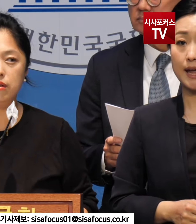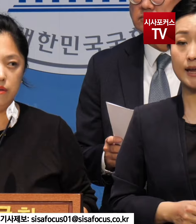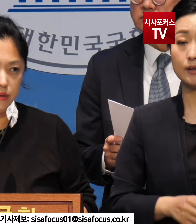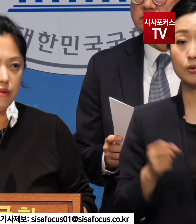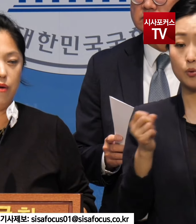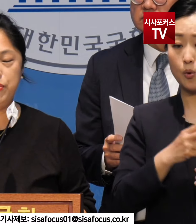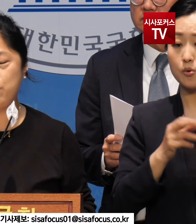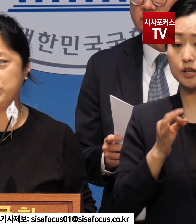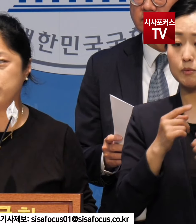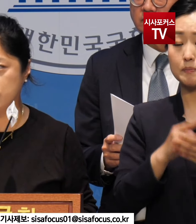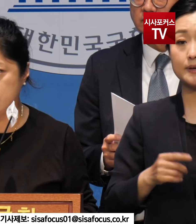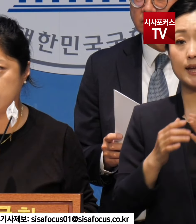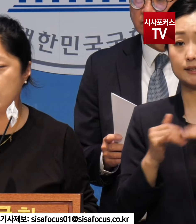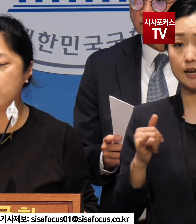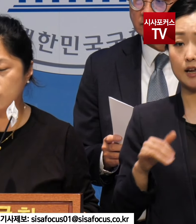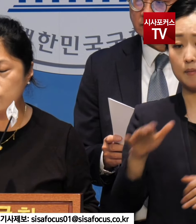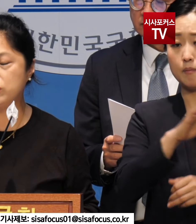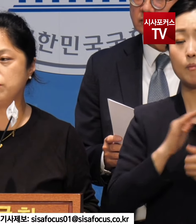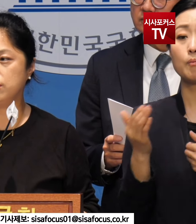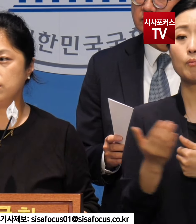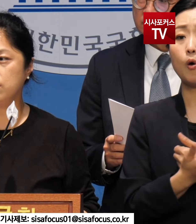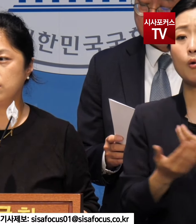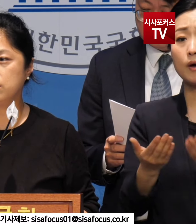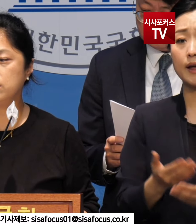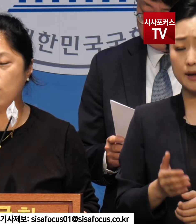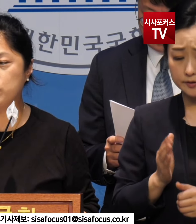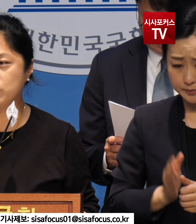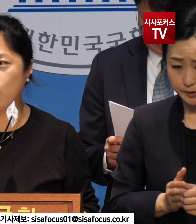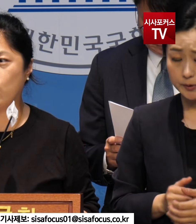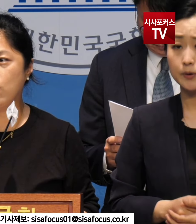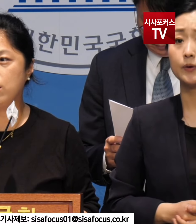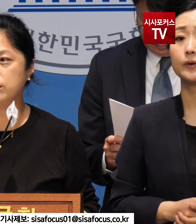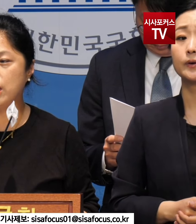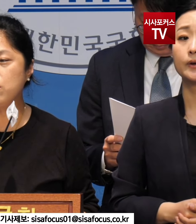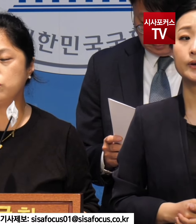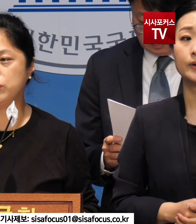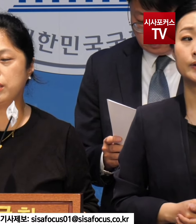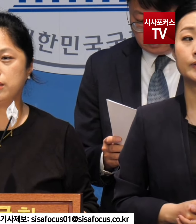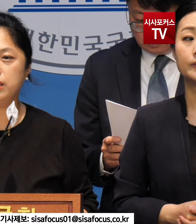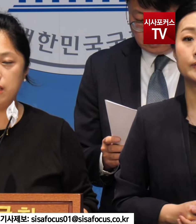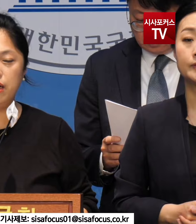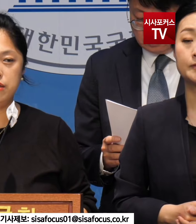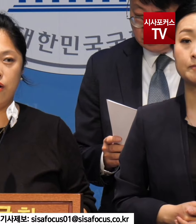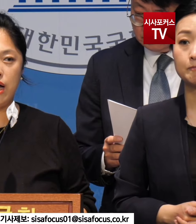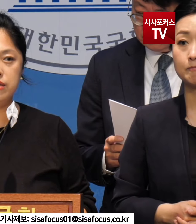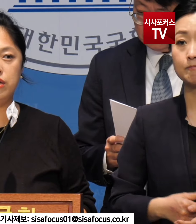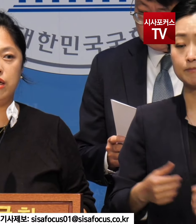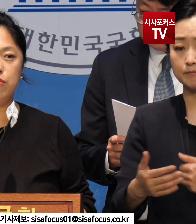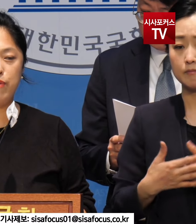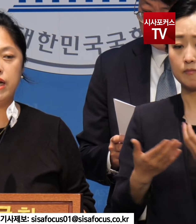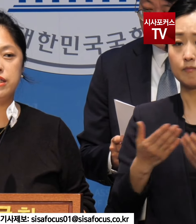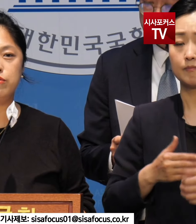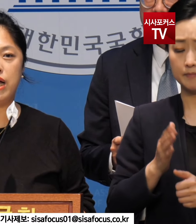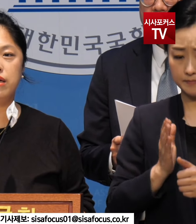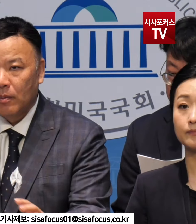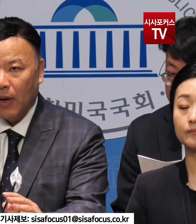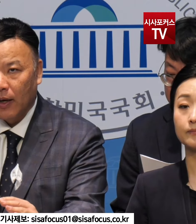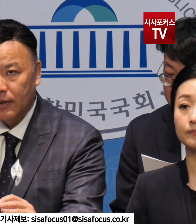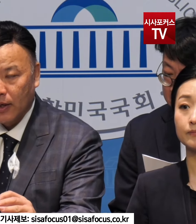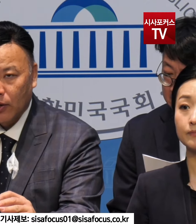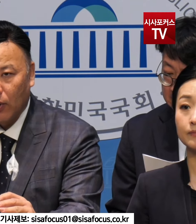피해 피해 보신 분들을 꼭 좀 지켜보시고 챙겨주시기를 이 자리에서 간절히